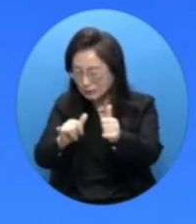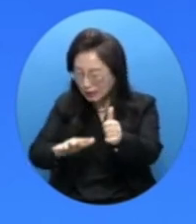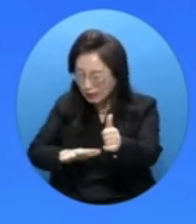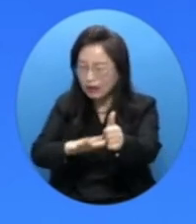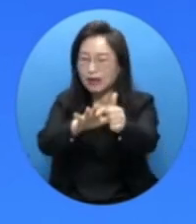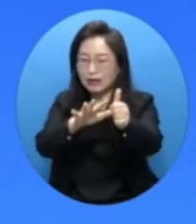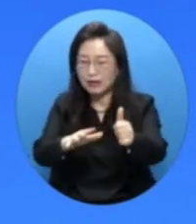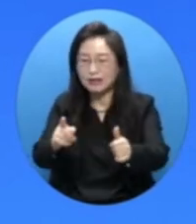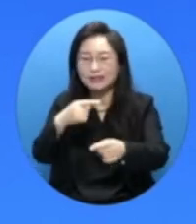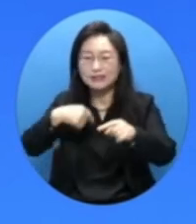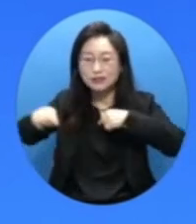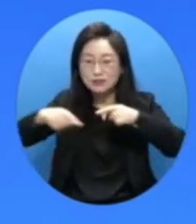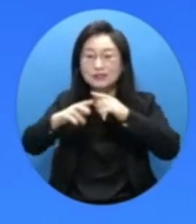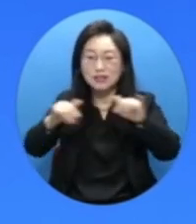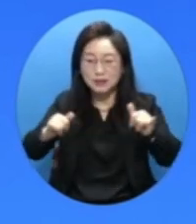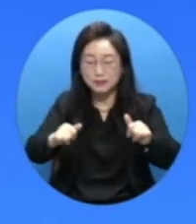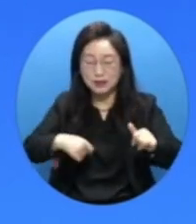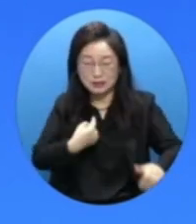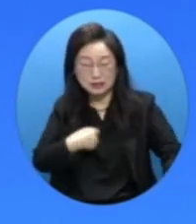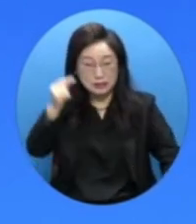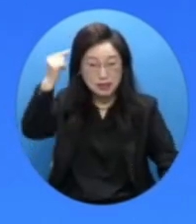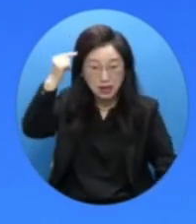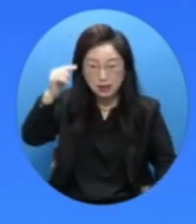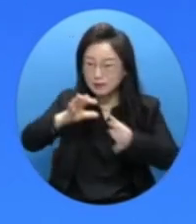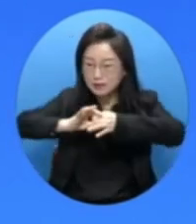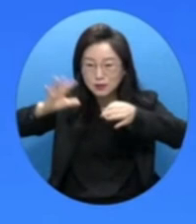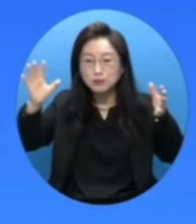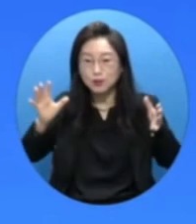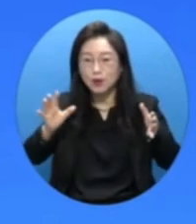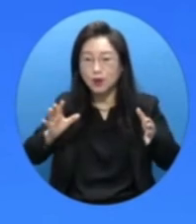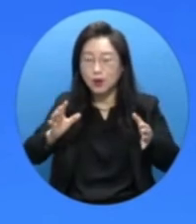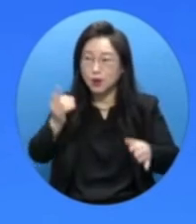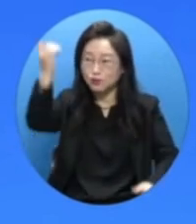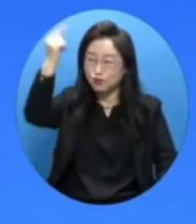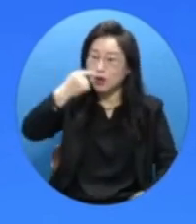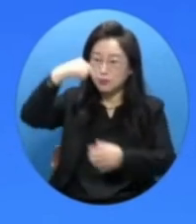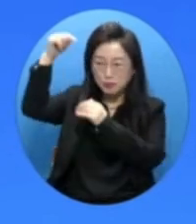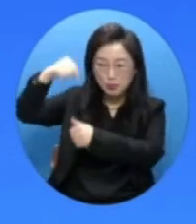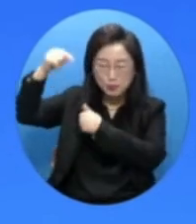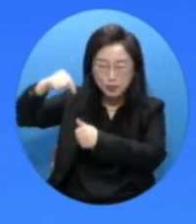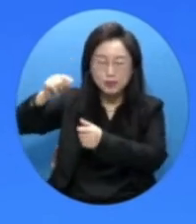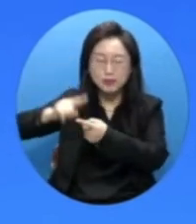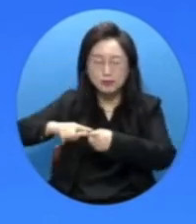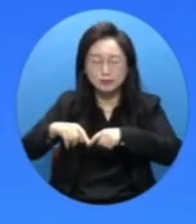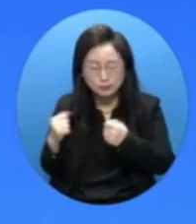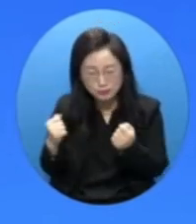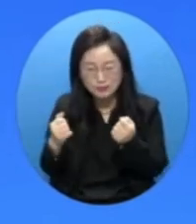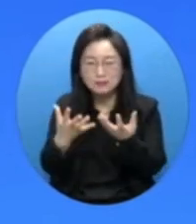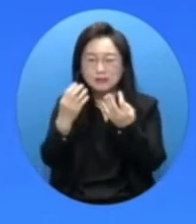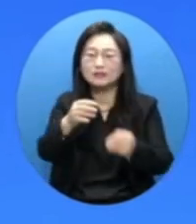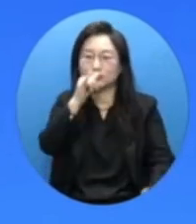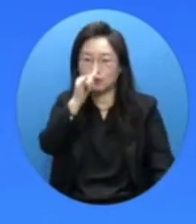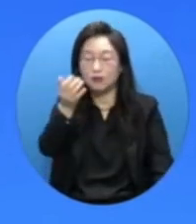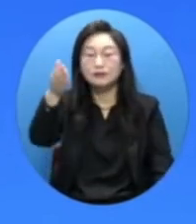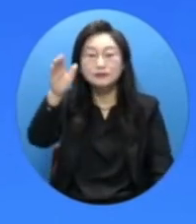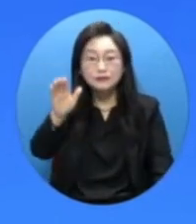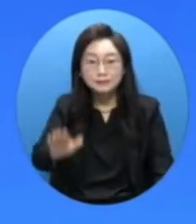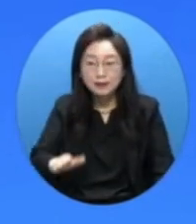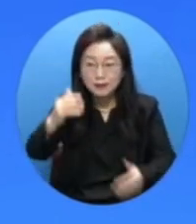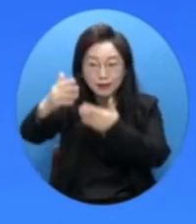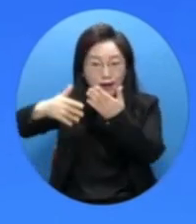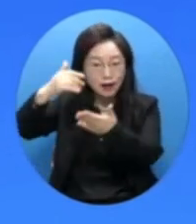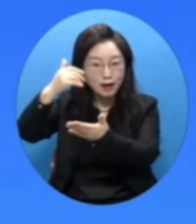정치하는 사람들은 자기 소신과 상관없이 그 위에서 지침을 내린 대로 따라오는 경우가 많이 있습니다 그러나 그것이